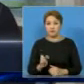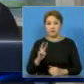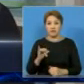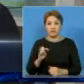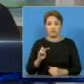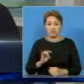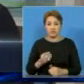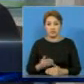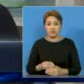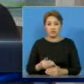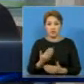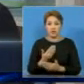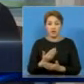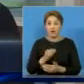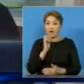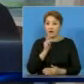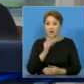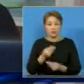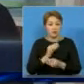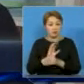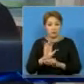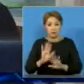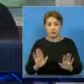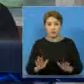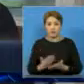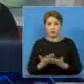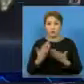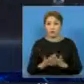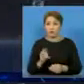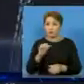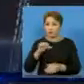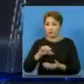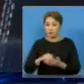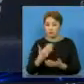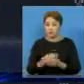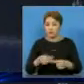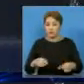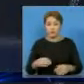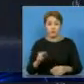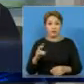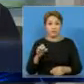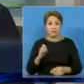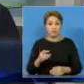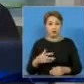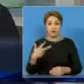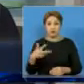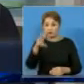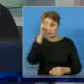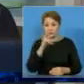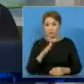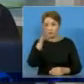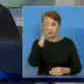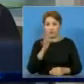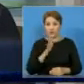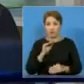магистрлерге ақылары төленбеді. Осы кәсіподақтың кірісуіменен кейбір магистранттарға енді 3 айдыкі, 5